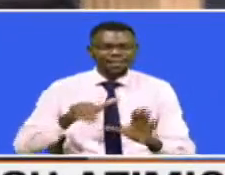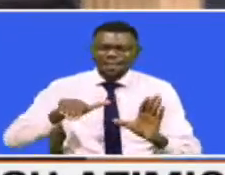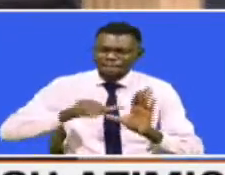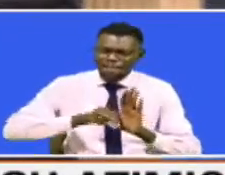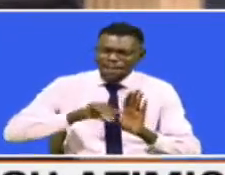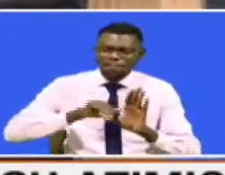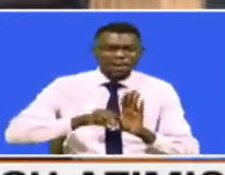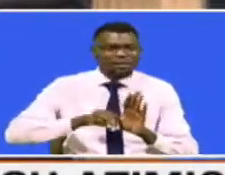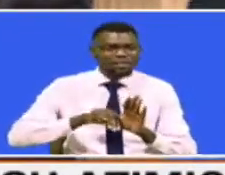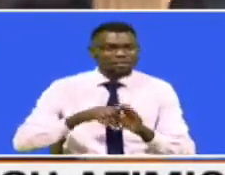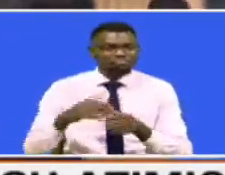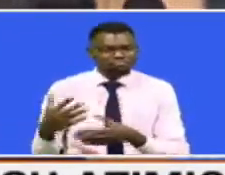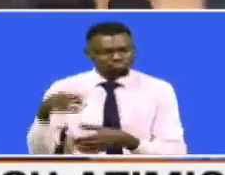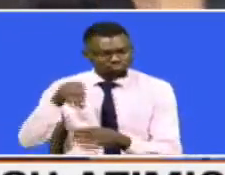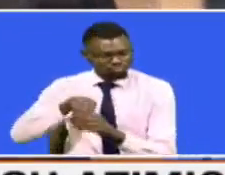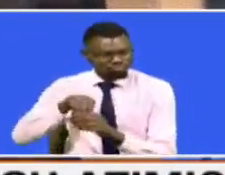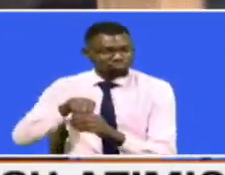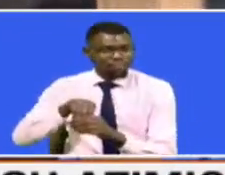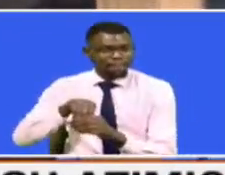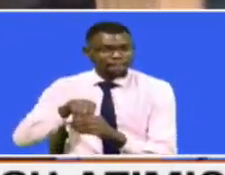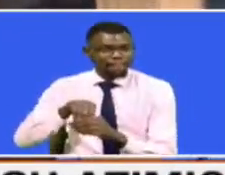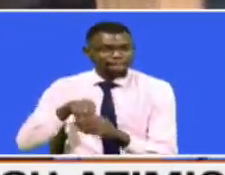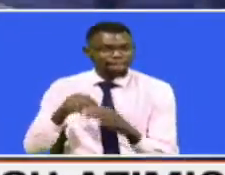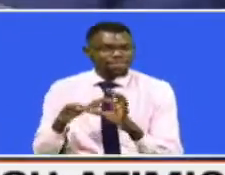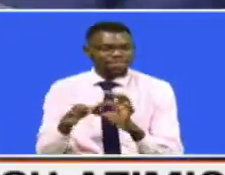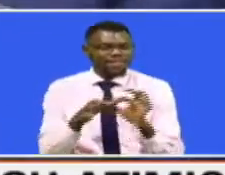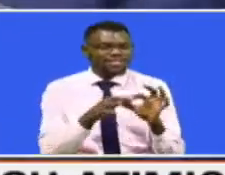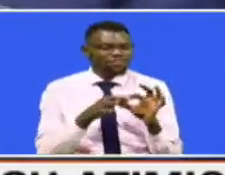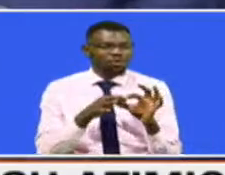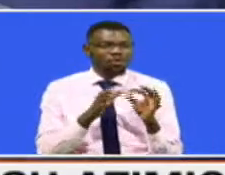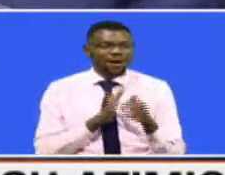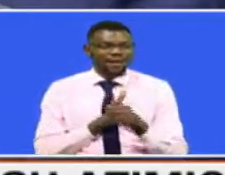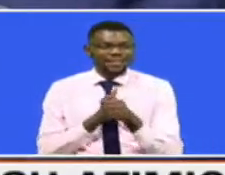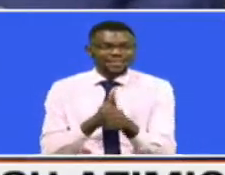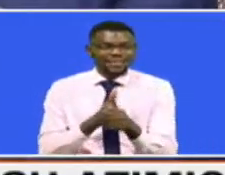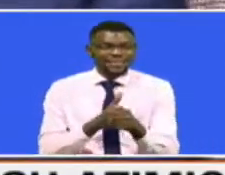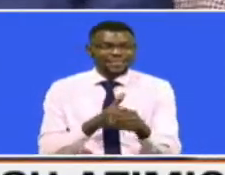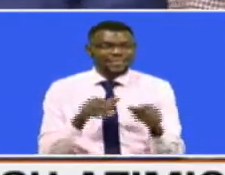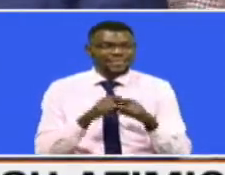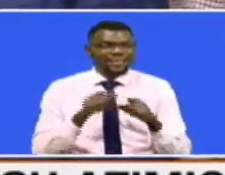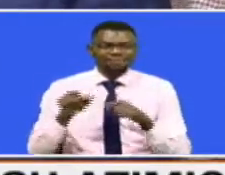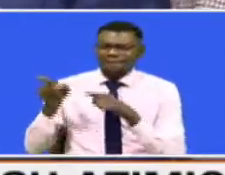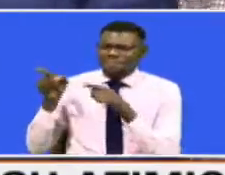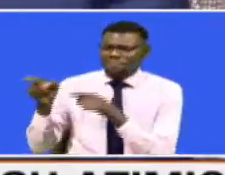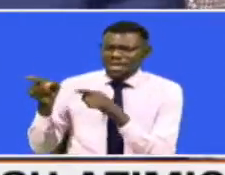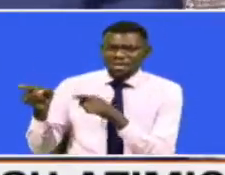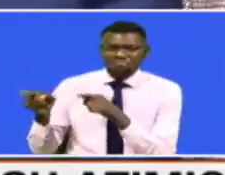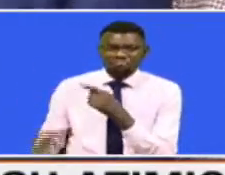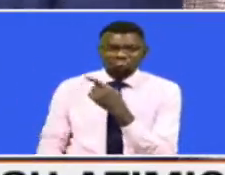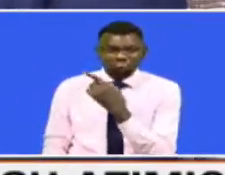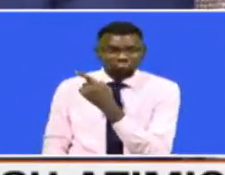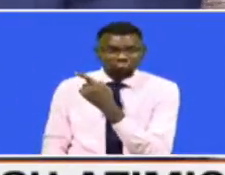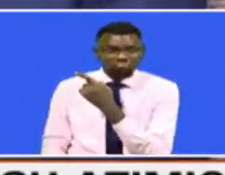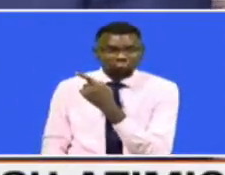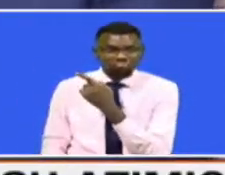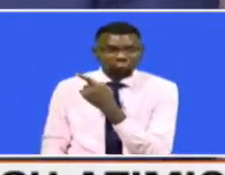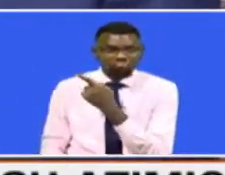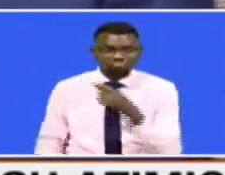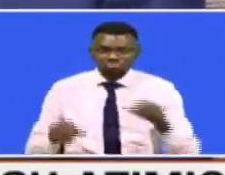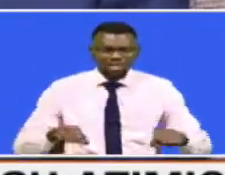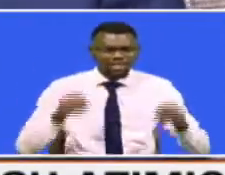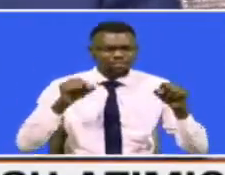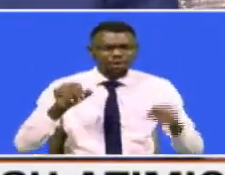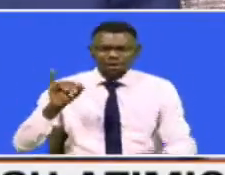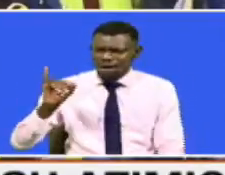member and part and parcel of Azimio leadership. Kisha akaelekeza cheche za maneno dhidi ya mwenyekiti wa IBC